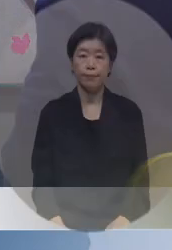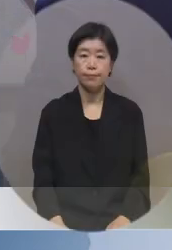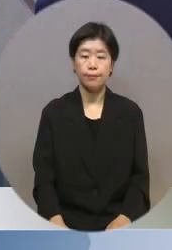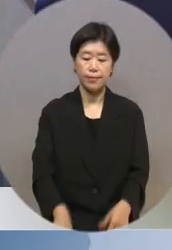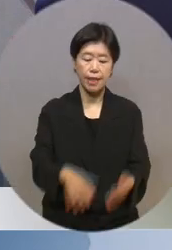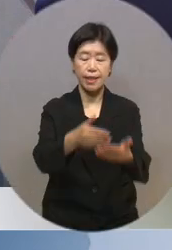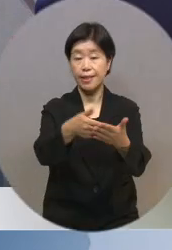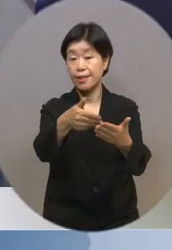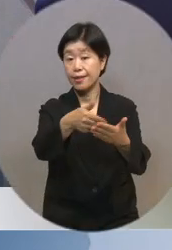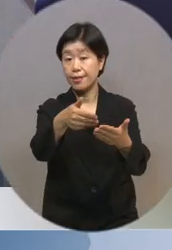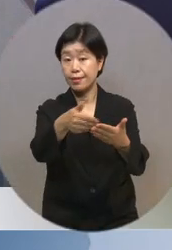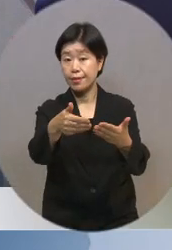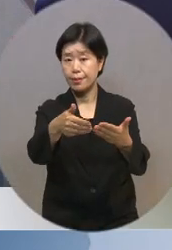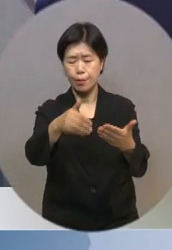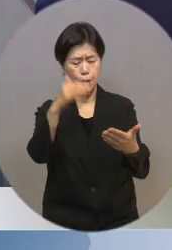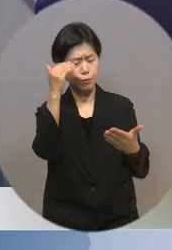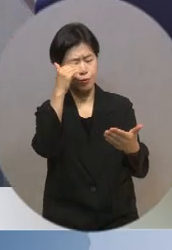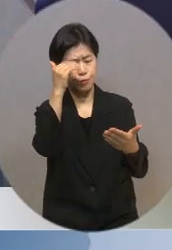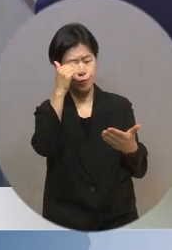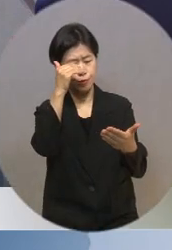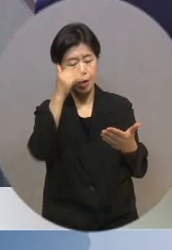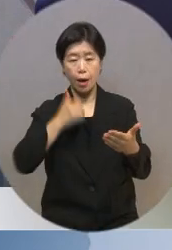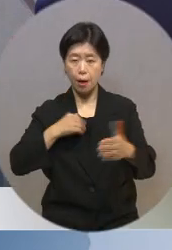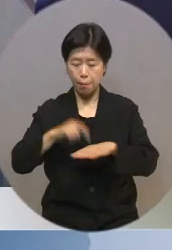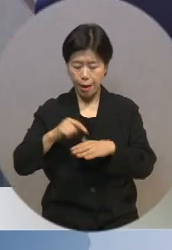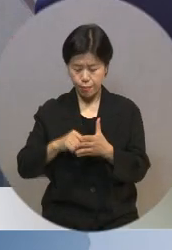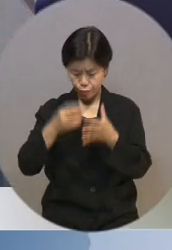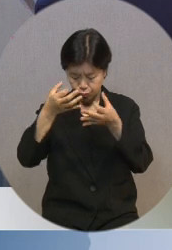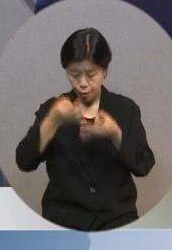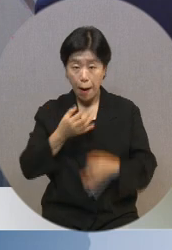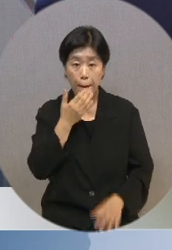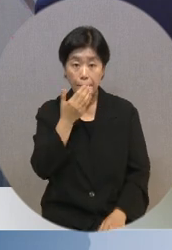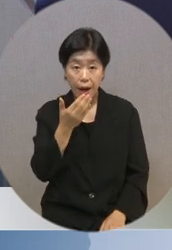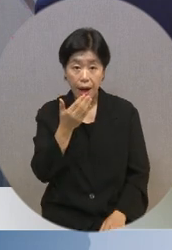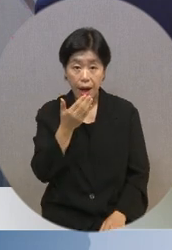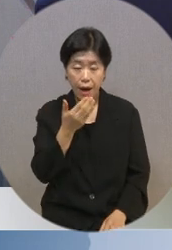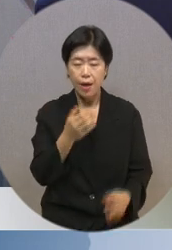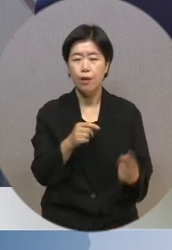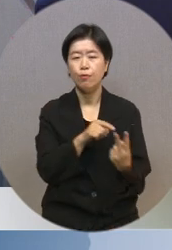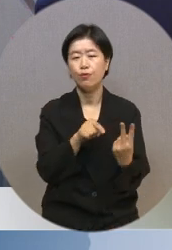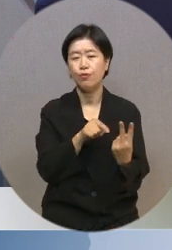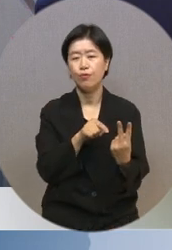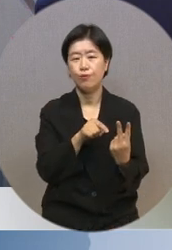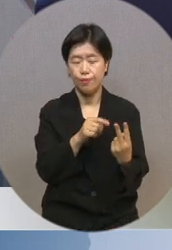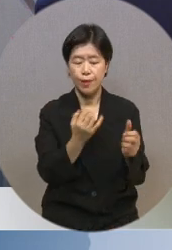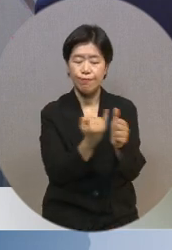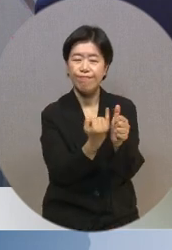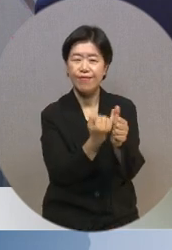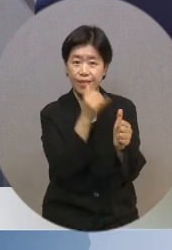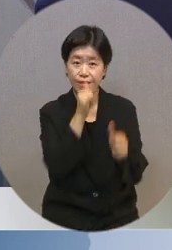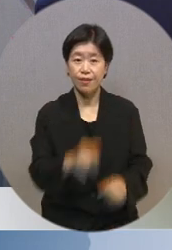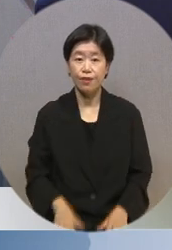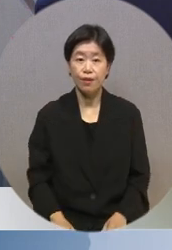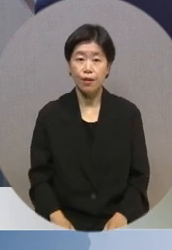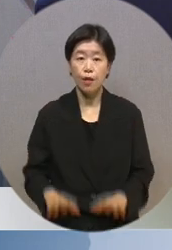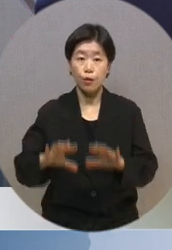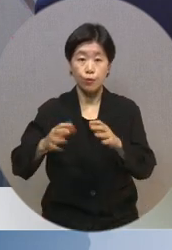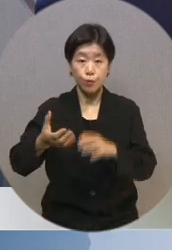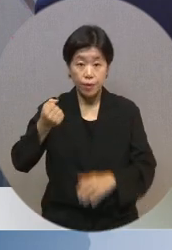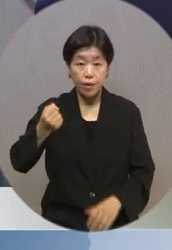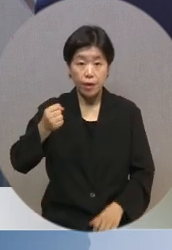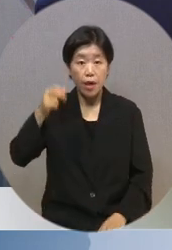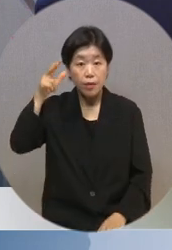그림을 그리고 감상하며 자신의 마음을 들여다보는 부부가 있습니다. 이들은